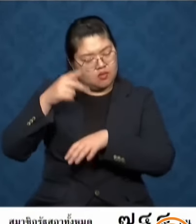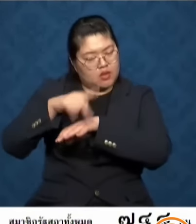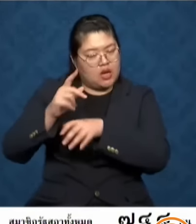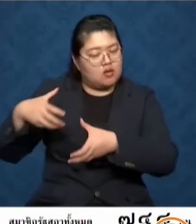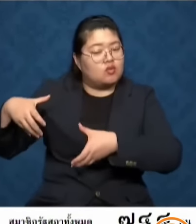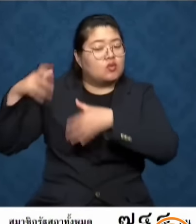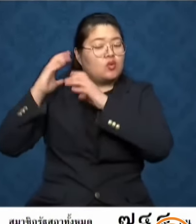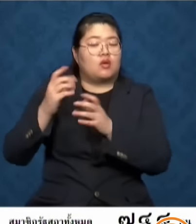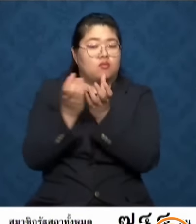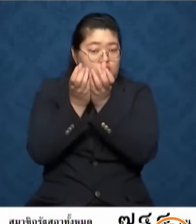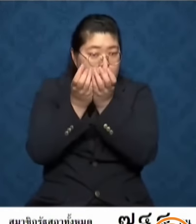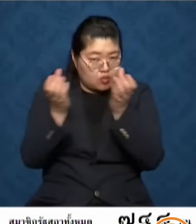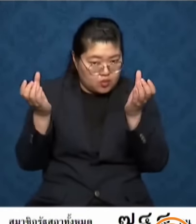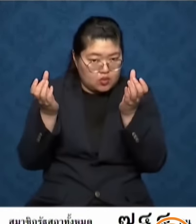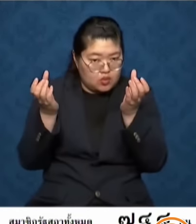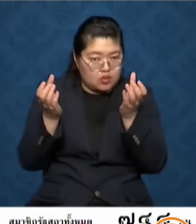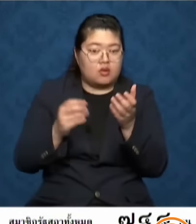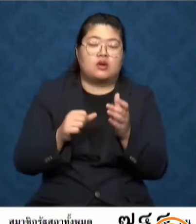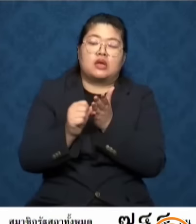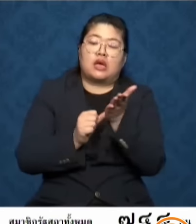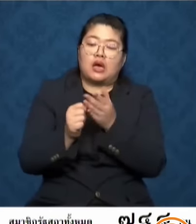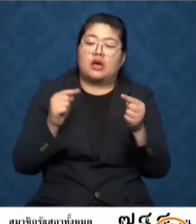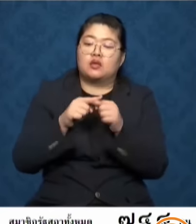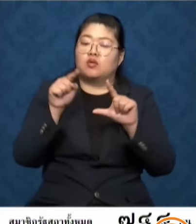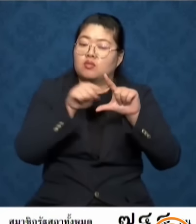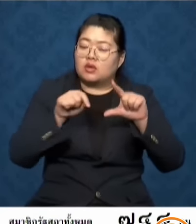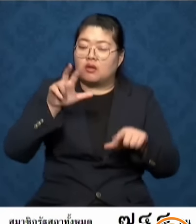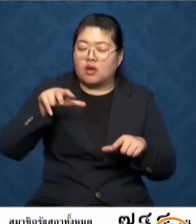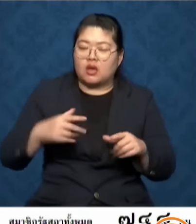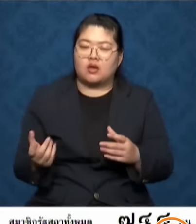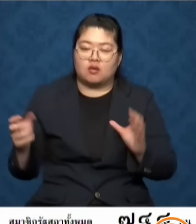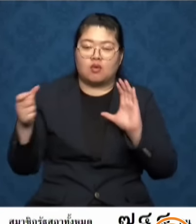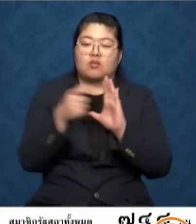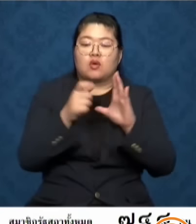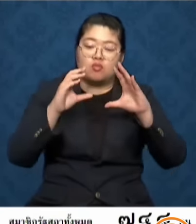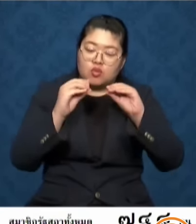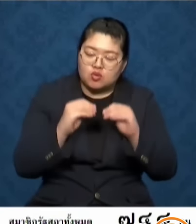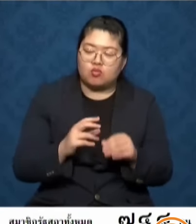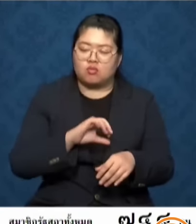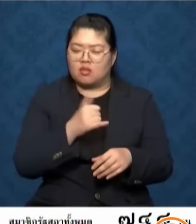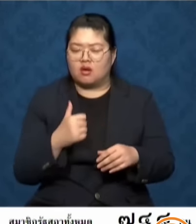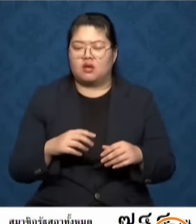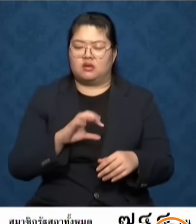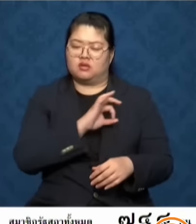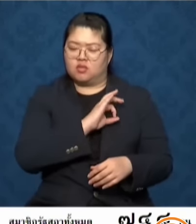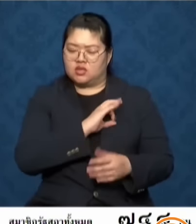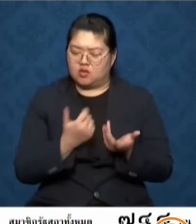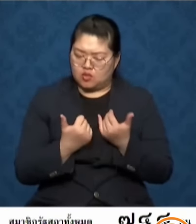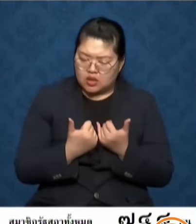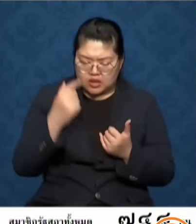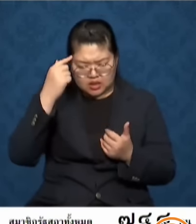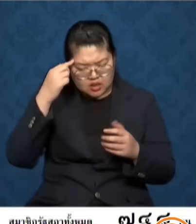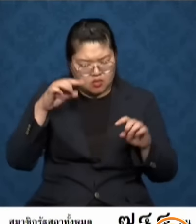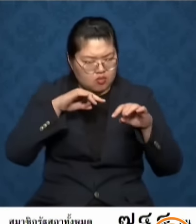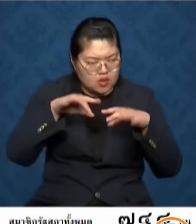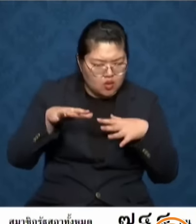ุ ร่างแ้ขรนูนของพักเผื่อทาย และพักเกาใล้ เข้าสู่ประเบีงบาห การประชุมสมาขชภาฐบางคนใที่นี้ aluminumาจจะเหนแย้งแล